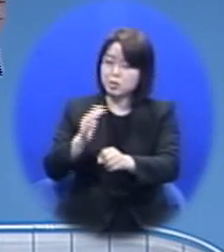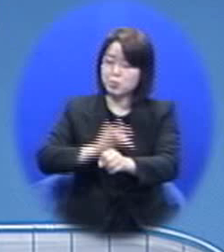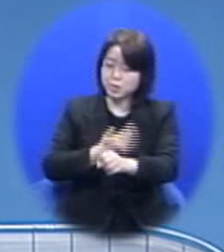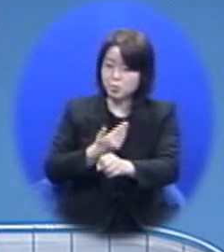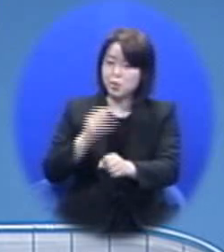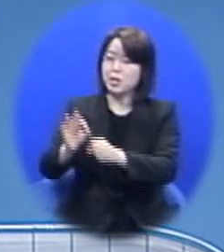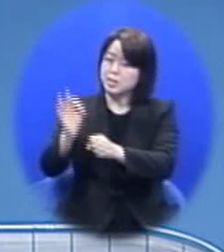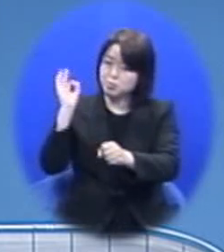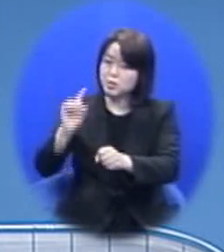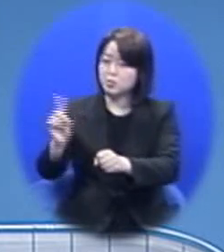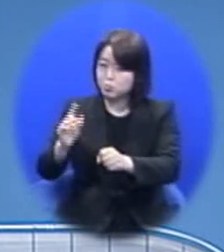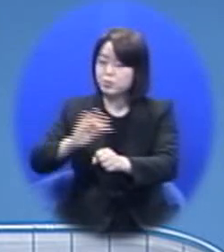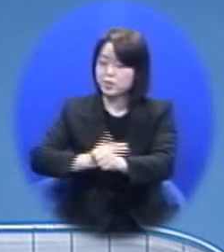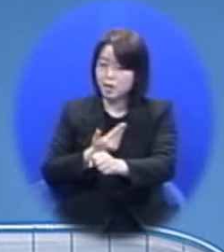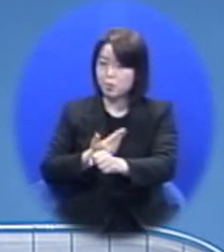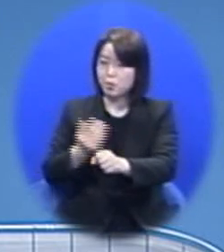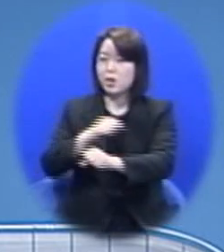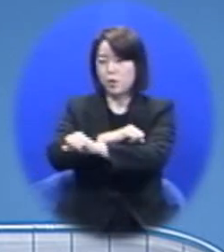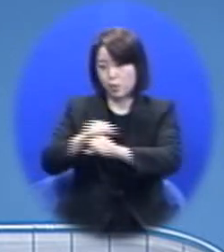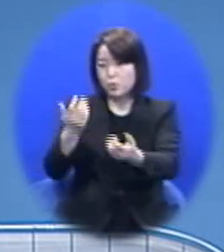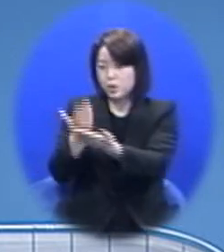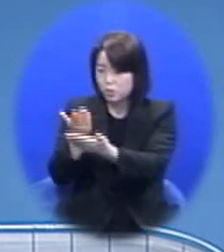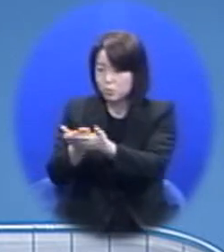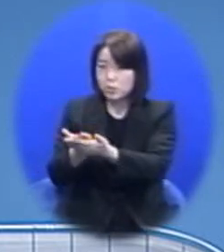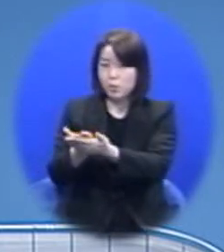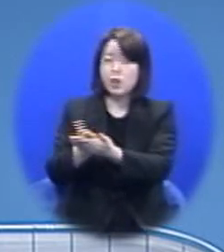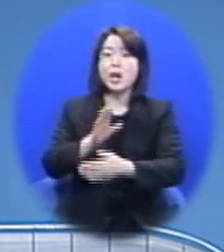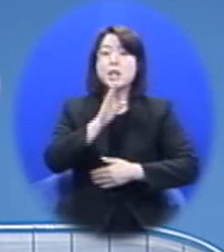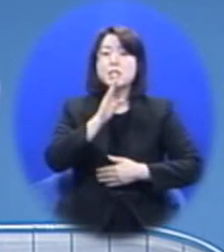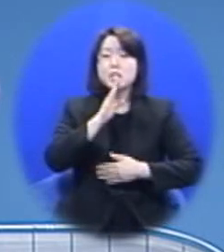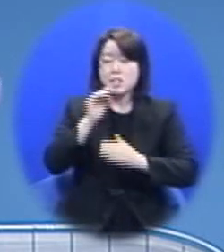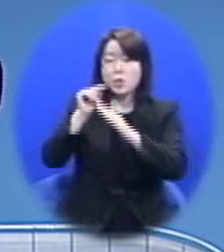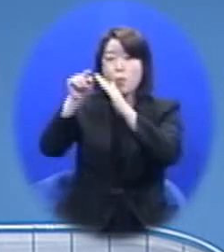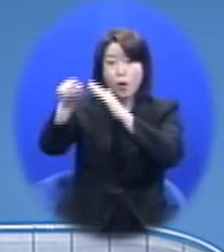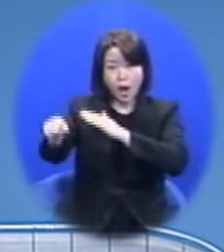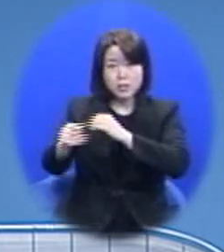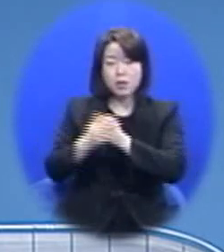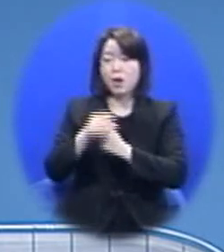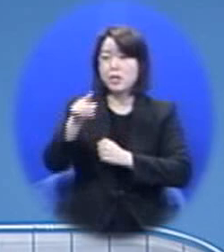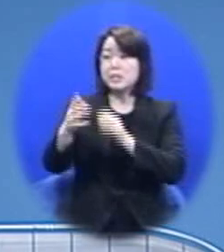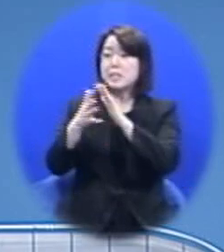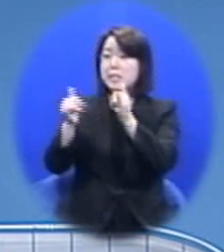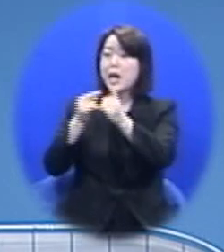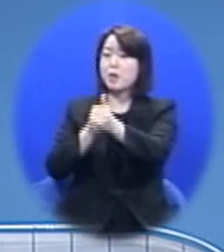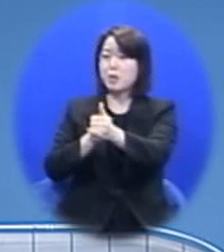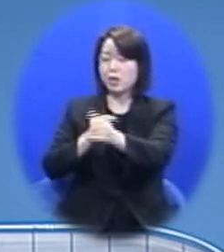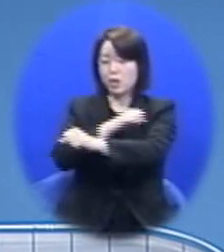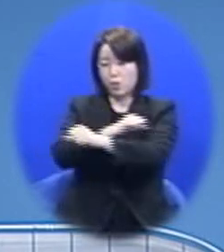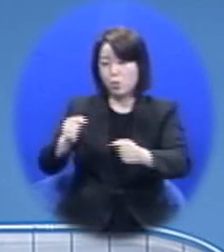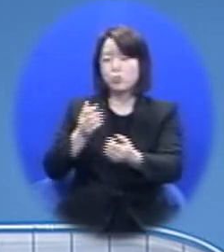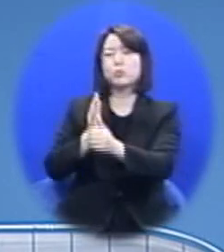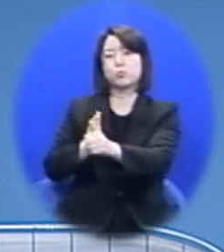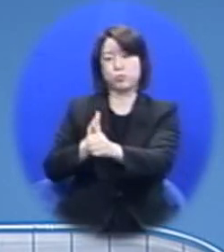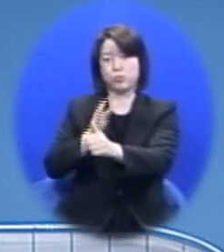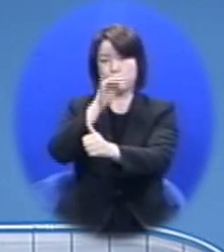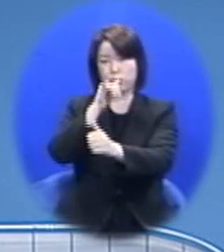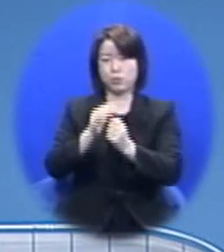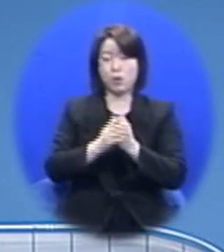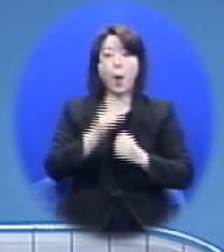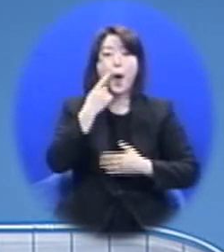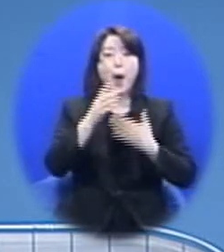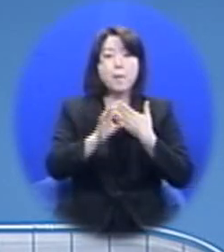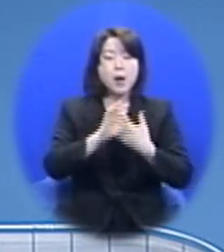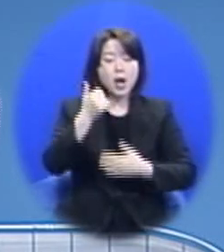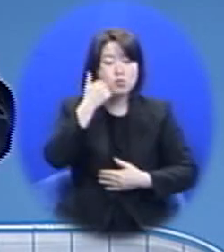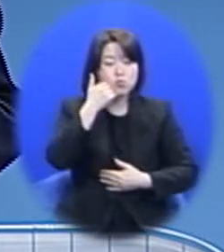전에 내가 이런 잘못했습니다. 용서해 주십시오. 실제로 가서 그 사람에게 용서를 구했습니다. 만약에 누구 돈을